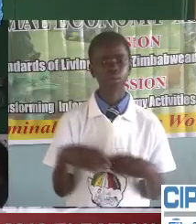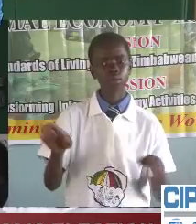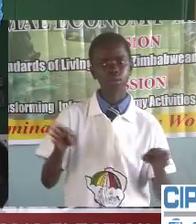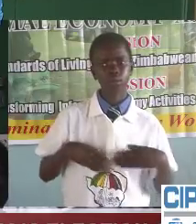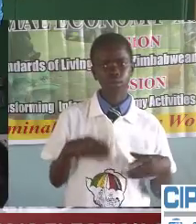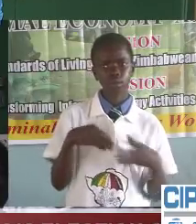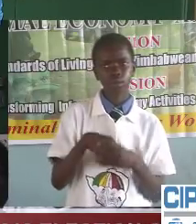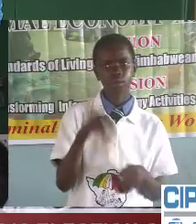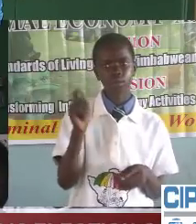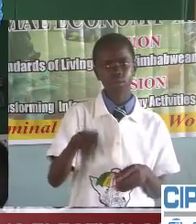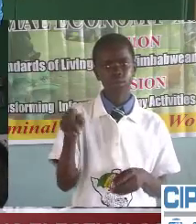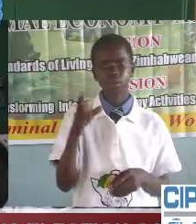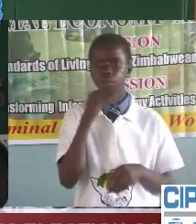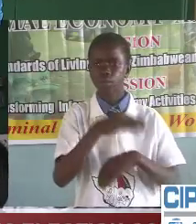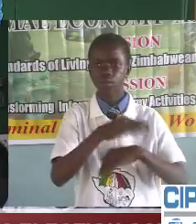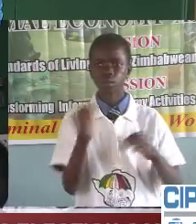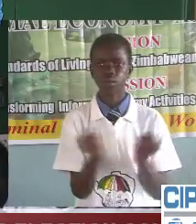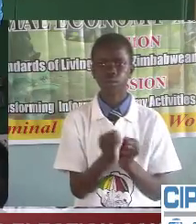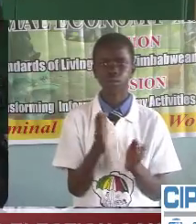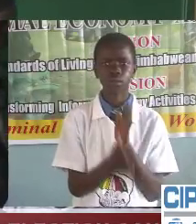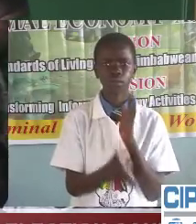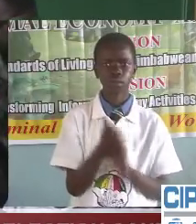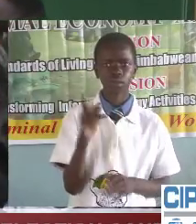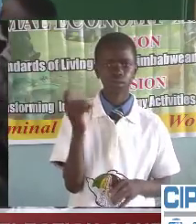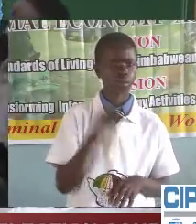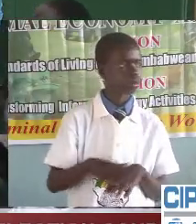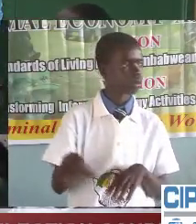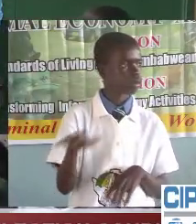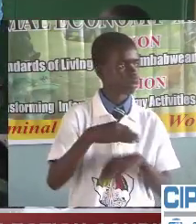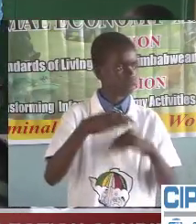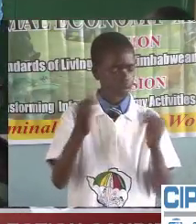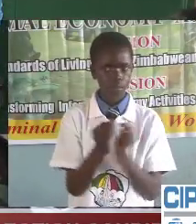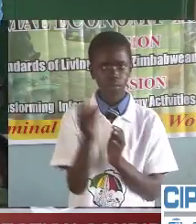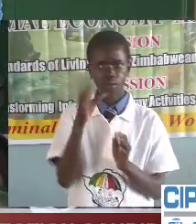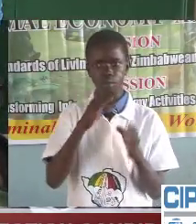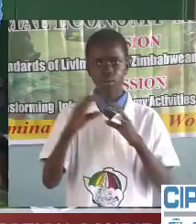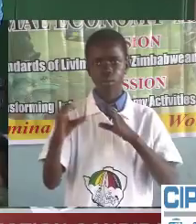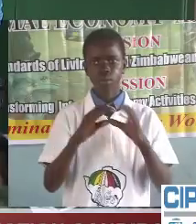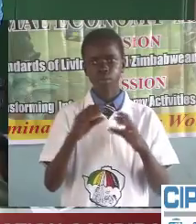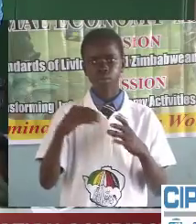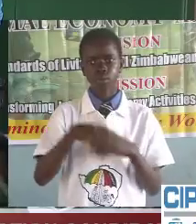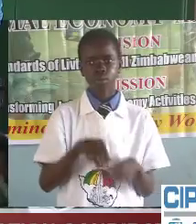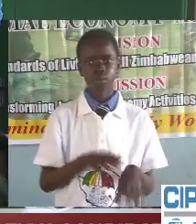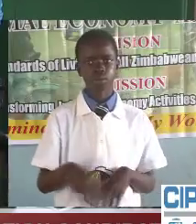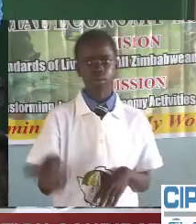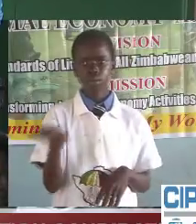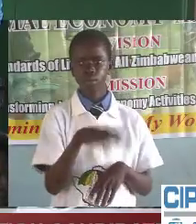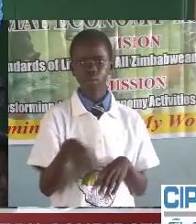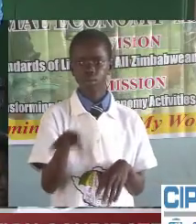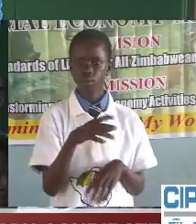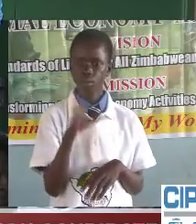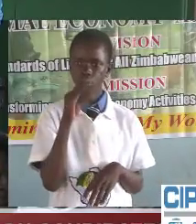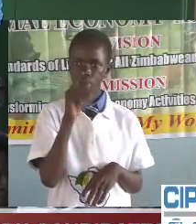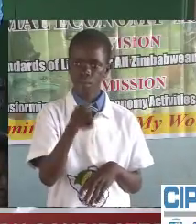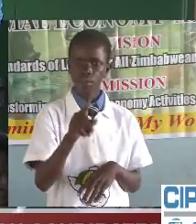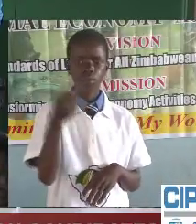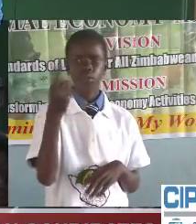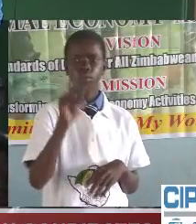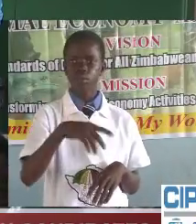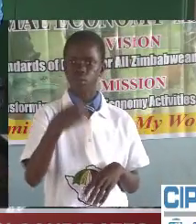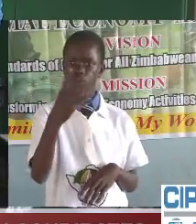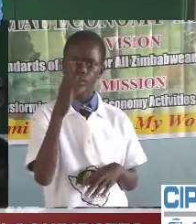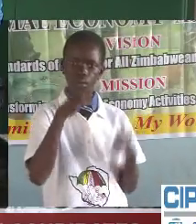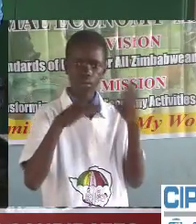makazvimiririra kwete semaparties saka mofanira kuzopagadzirisa futi ipapo then ndakuda kuinda mune imwe nyaya